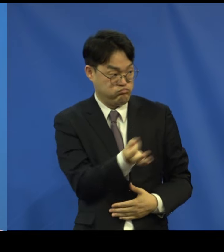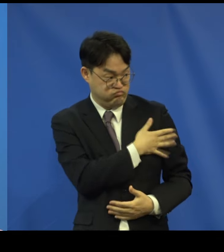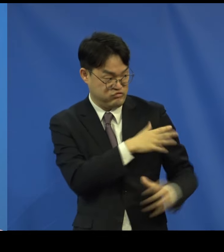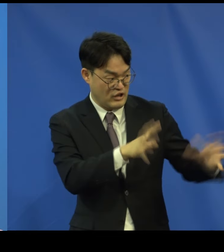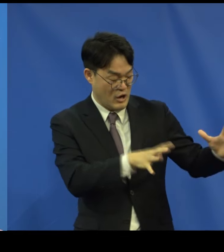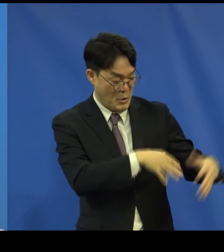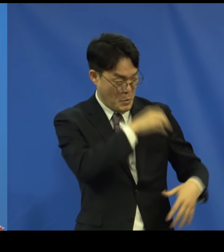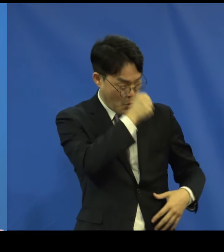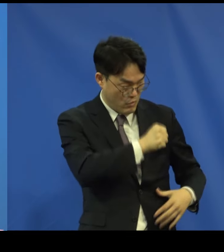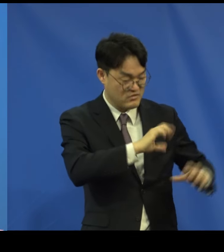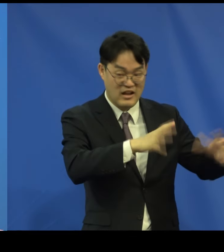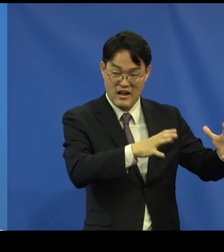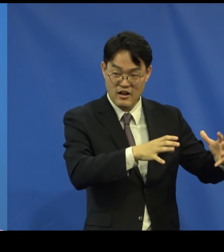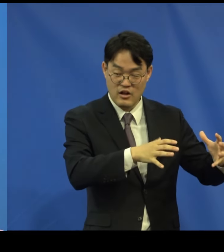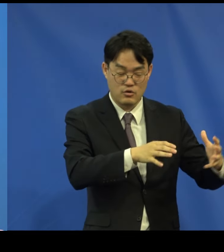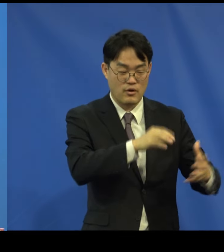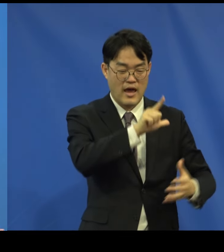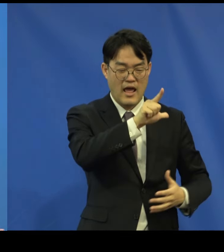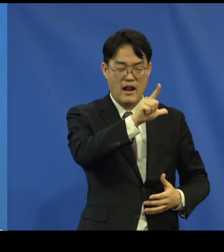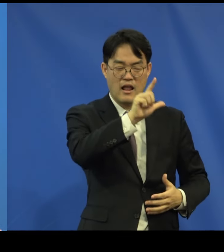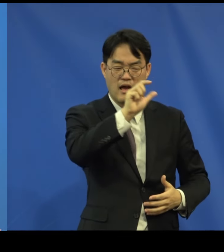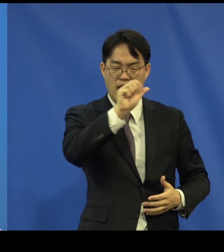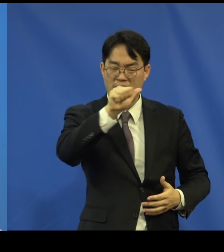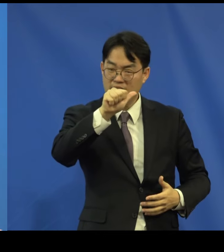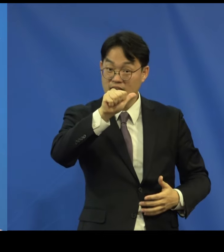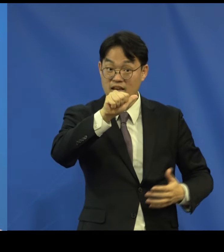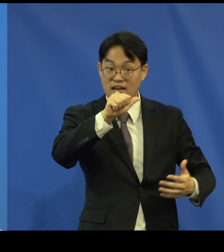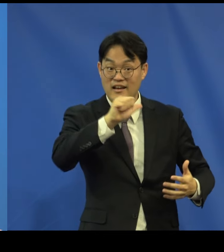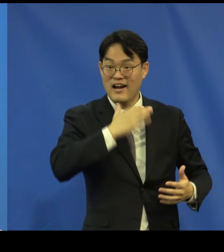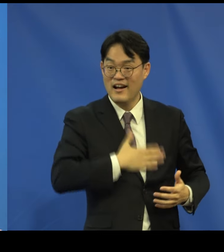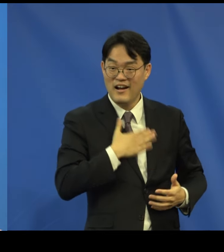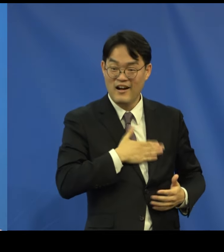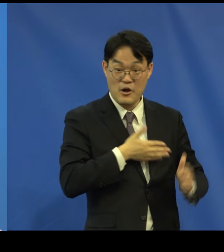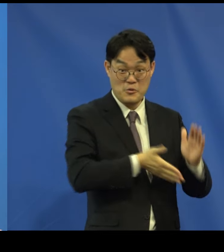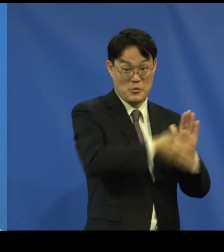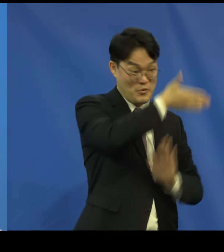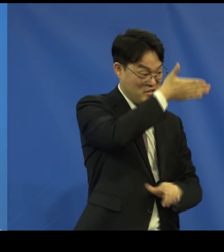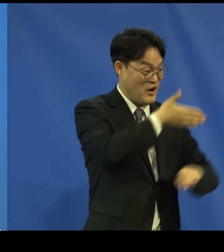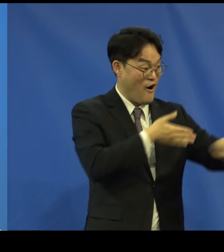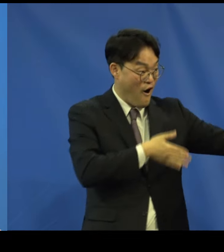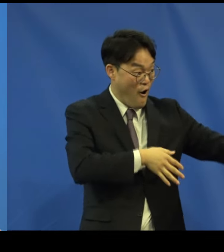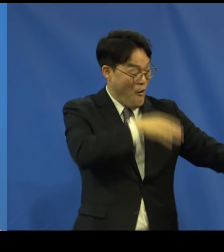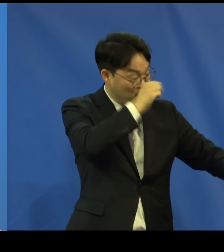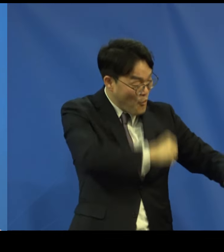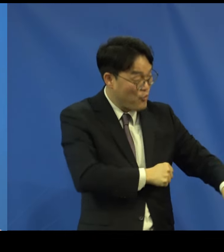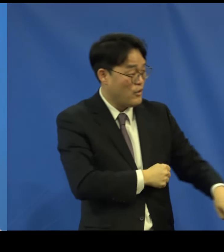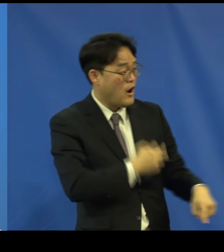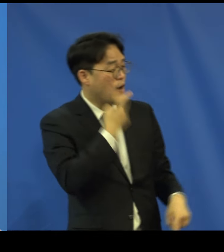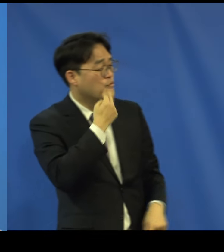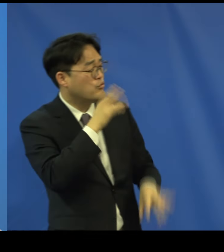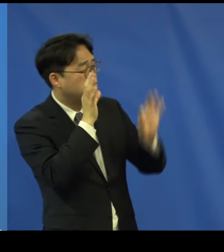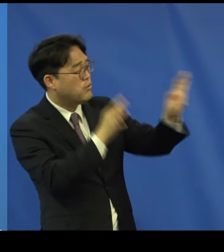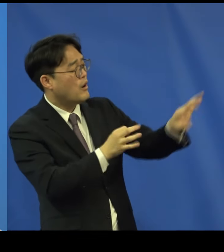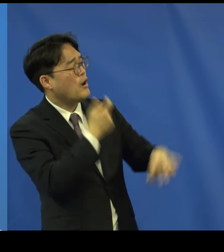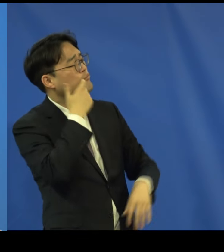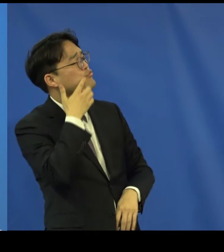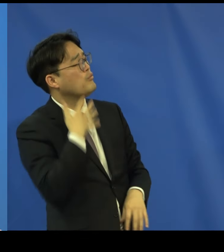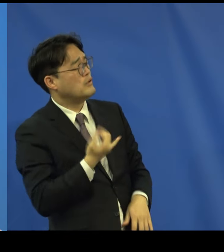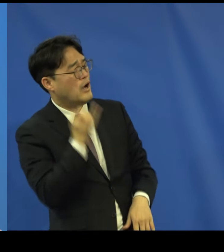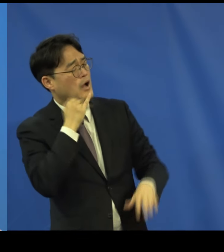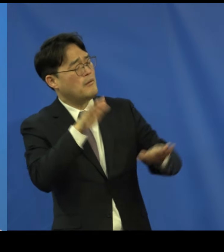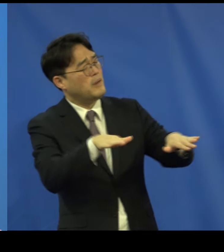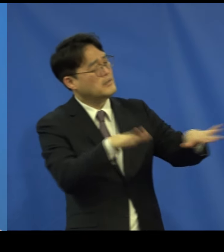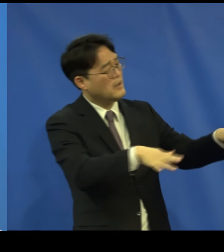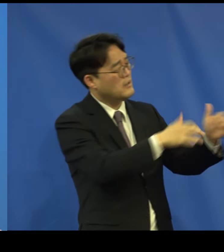분 있습니까? 그 다운타운 근처에 6만 명에 이르는 노숙자들이 그냥